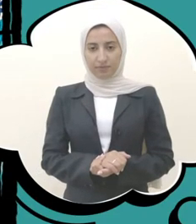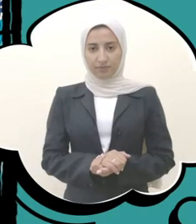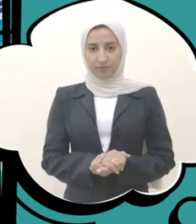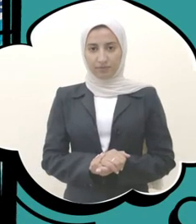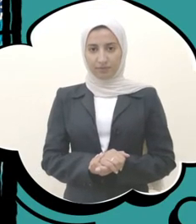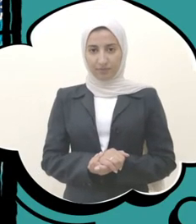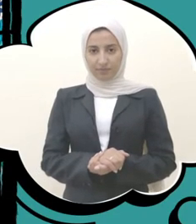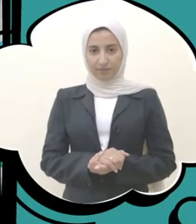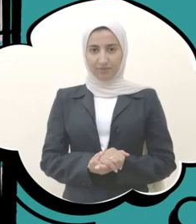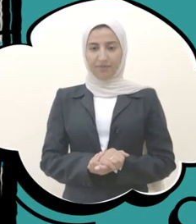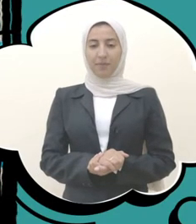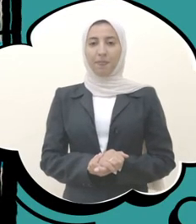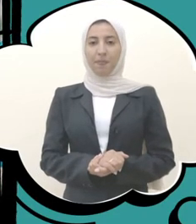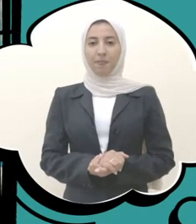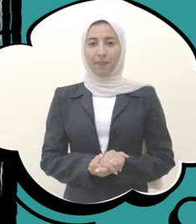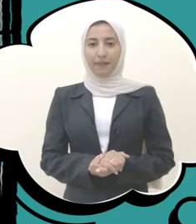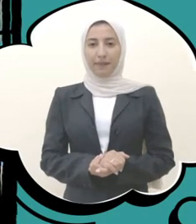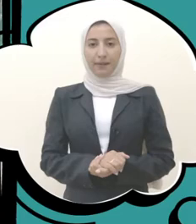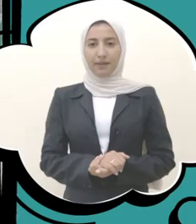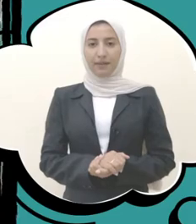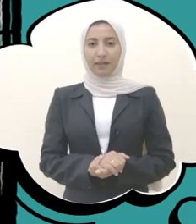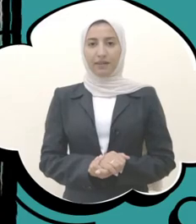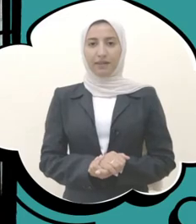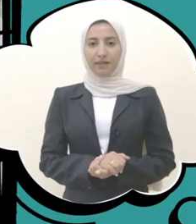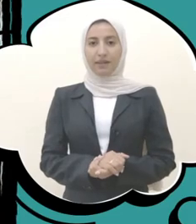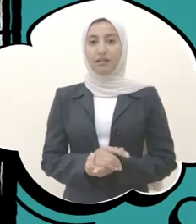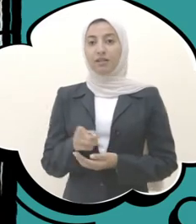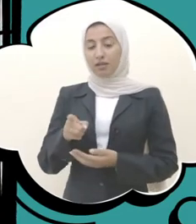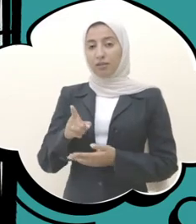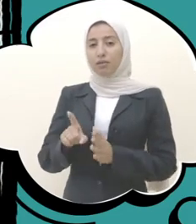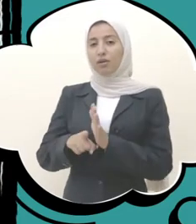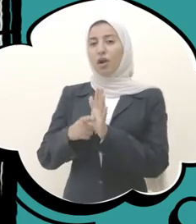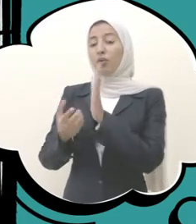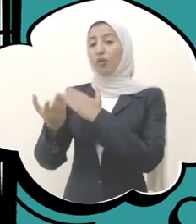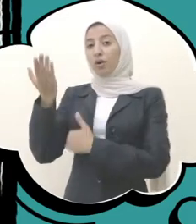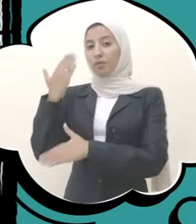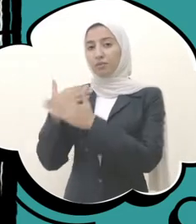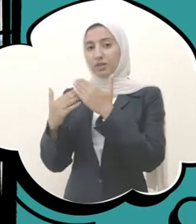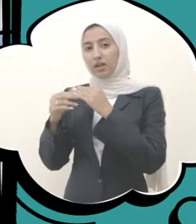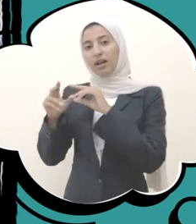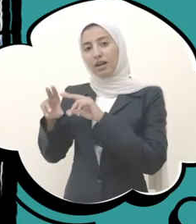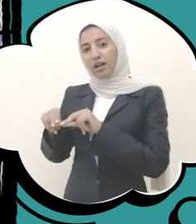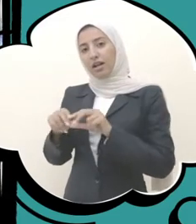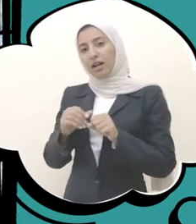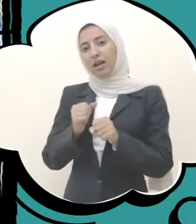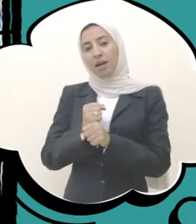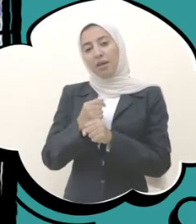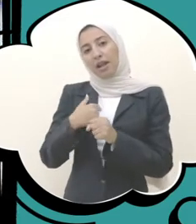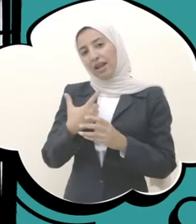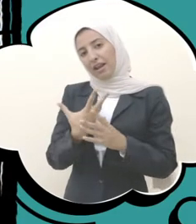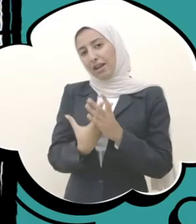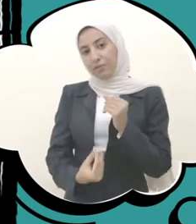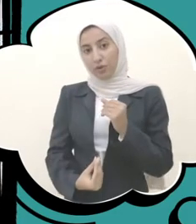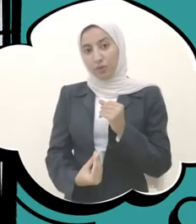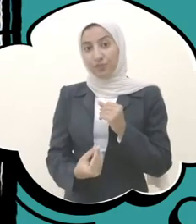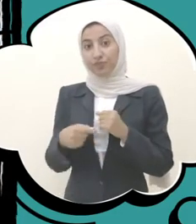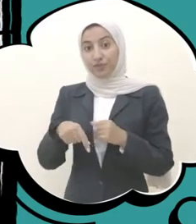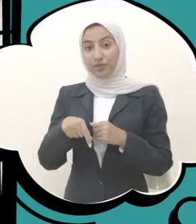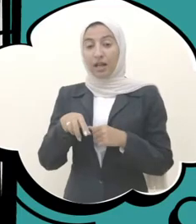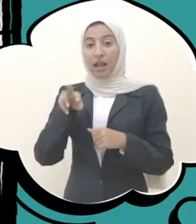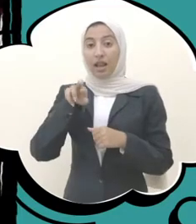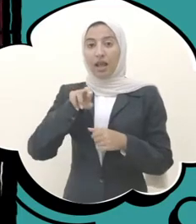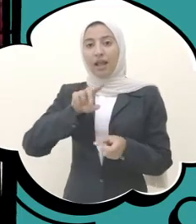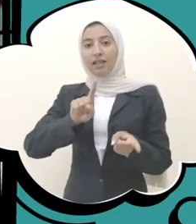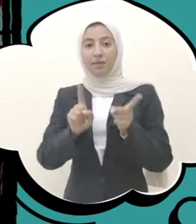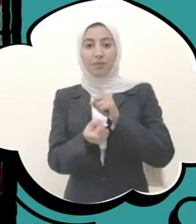وهن من البداية يعني مشوا على مبدأ أنه أنا ابنهم. تحول يوم الأحد ليوم الجمعة، يعني يوم الأحد صار مثل يوم